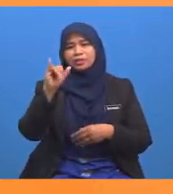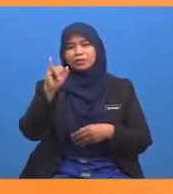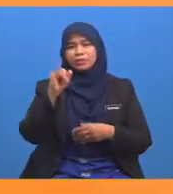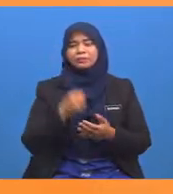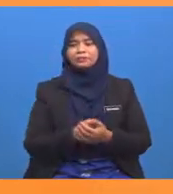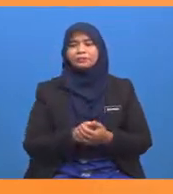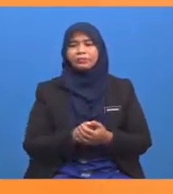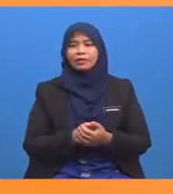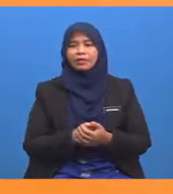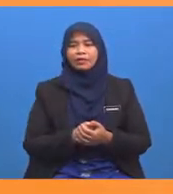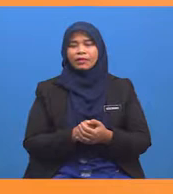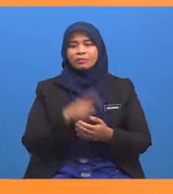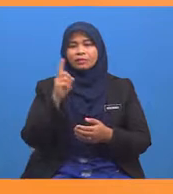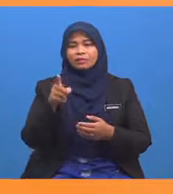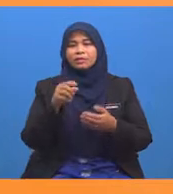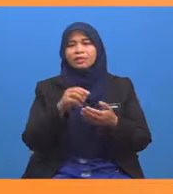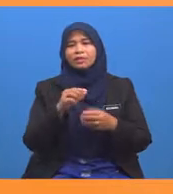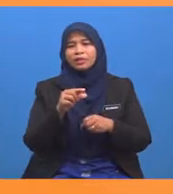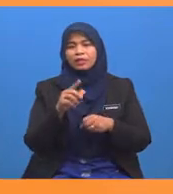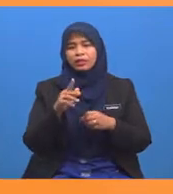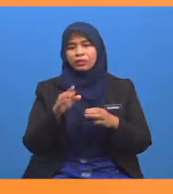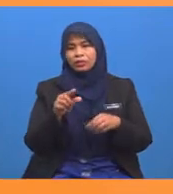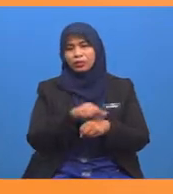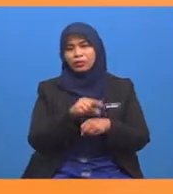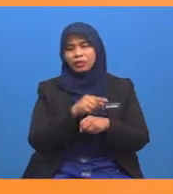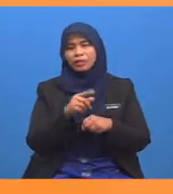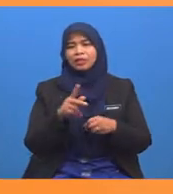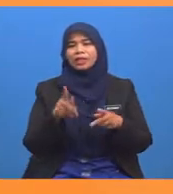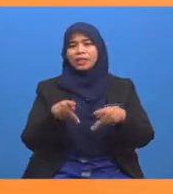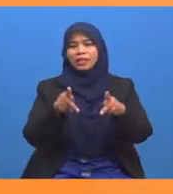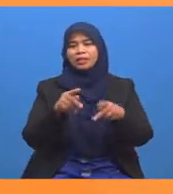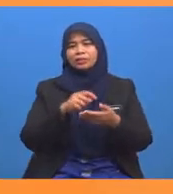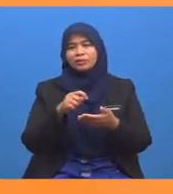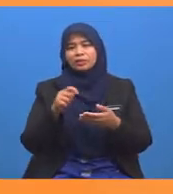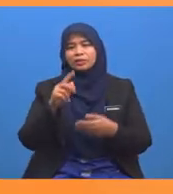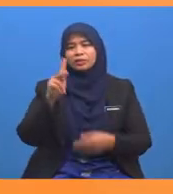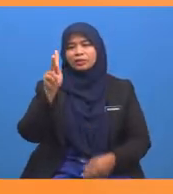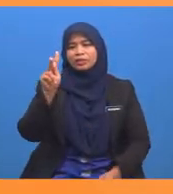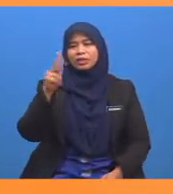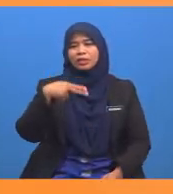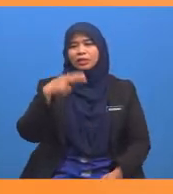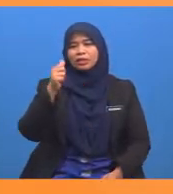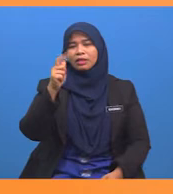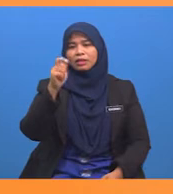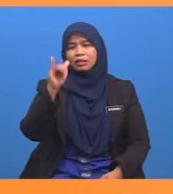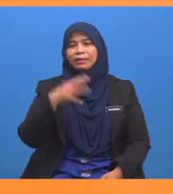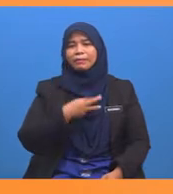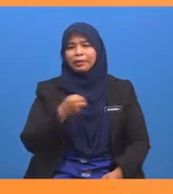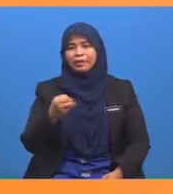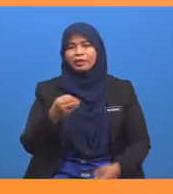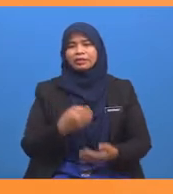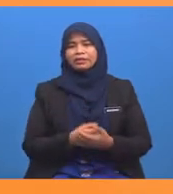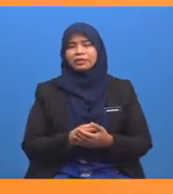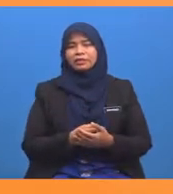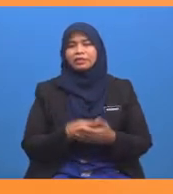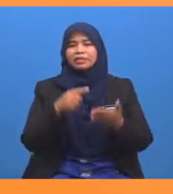buku skrap haruslah menggunakan kaedah tulisan hot yang menarik. Murid-murid, Ustazah kongsikan